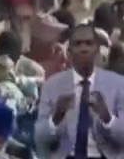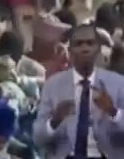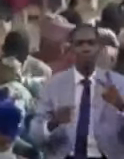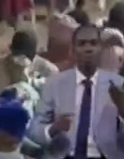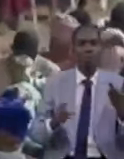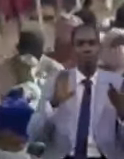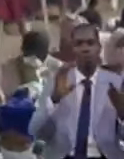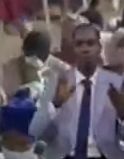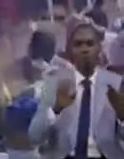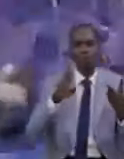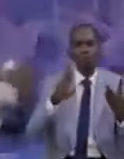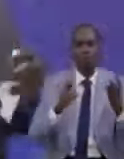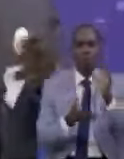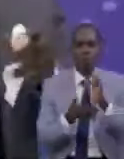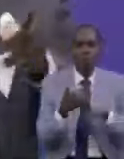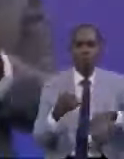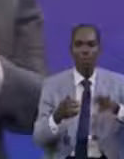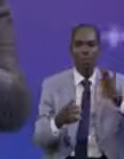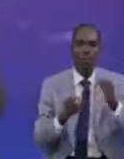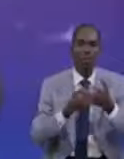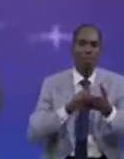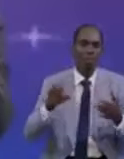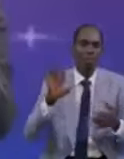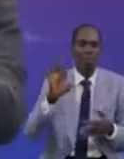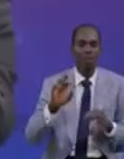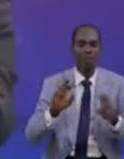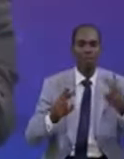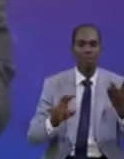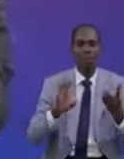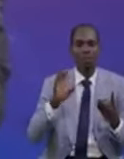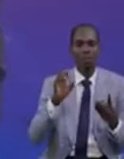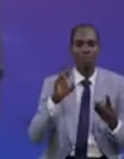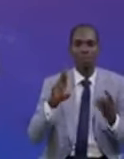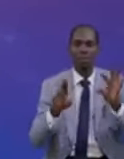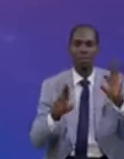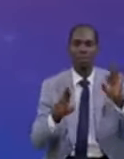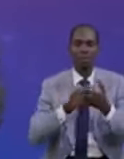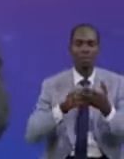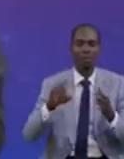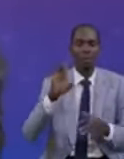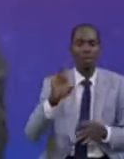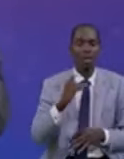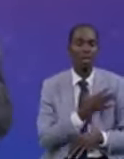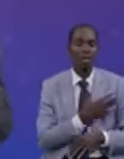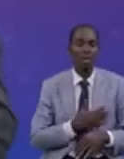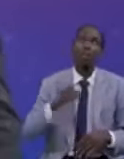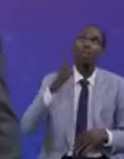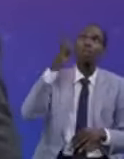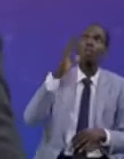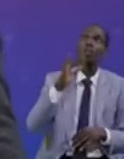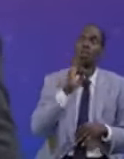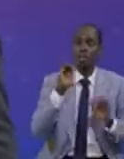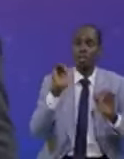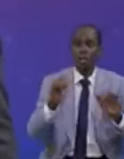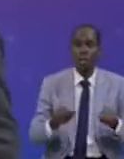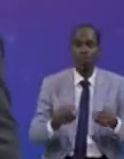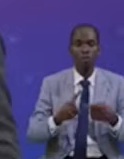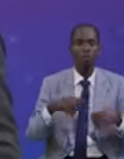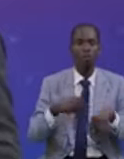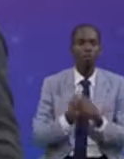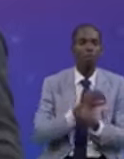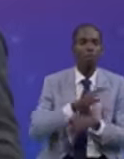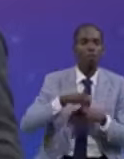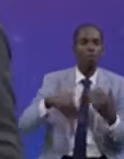Corinthiens 9 8 et Dieu capable et Dieu peut vous combler de